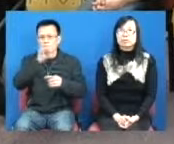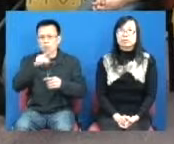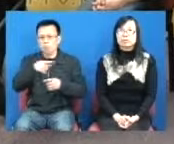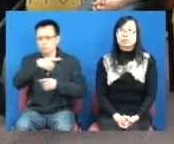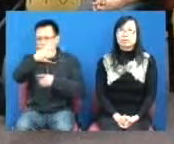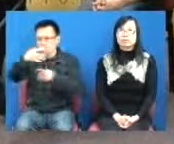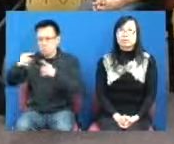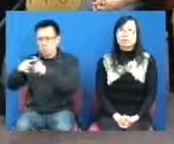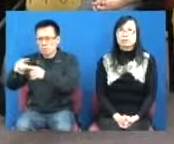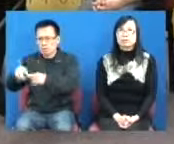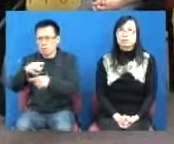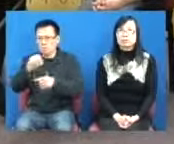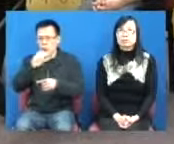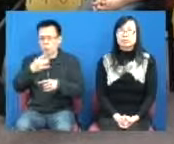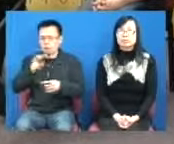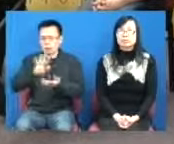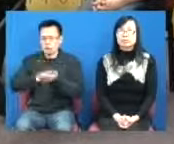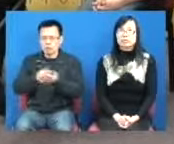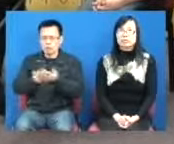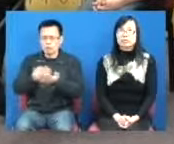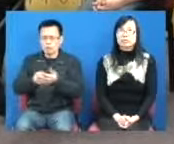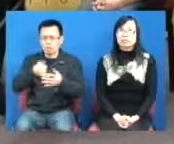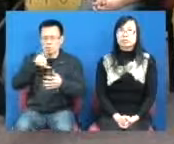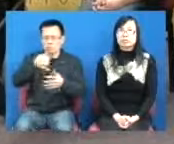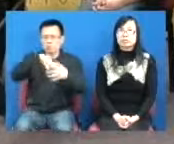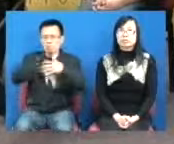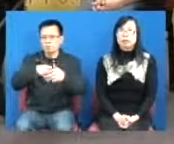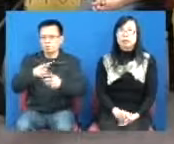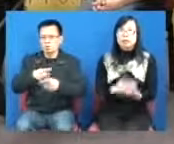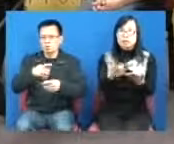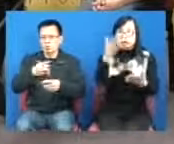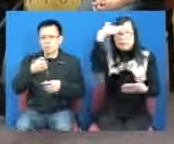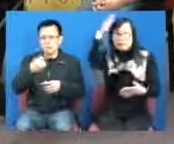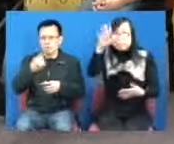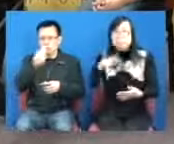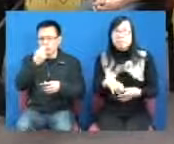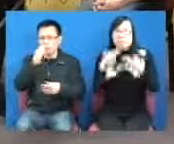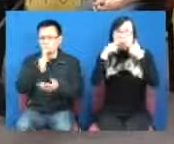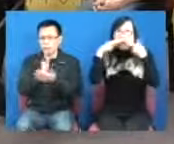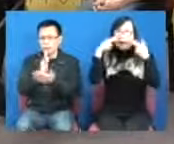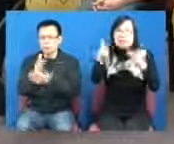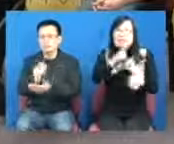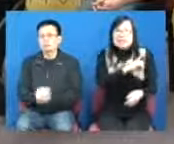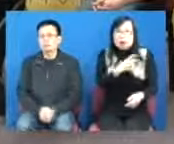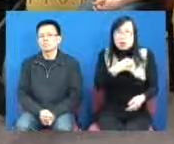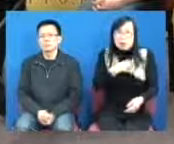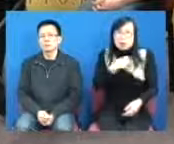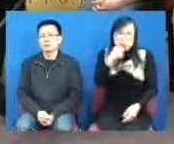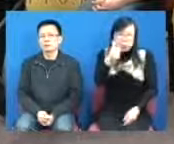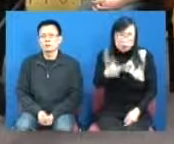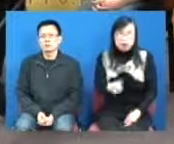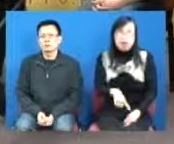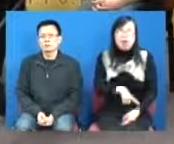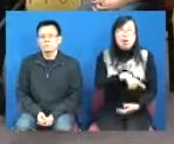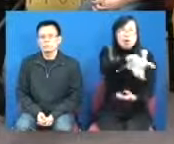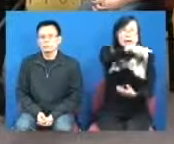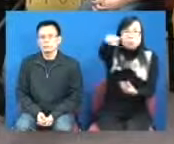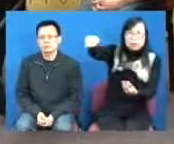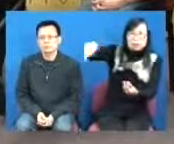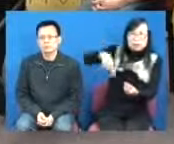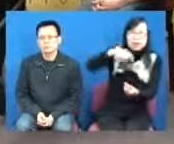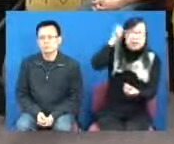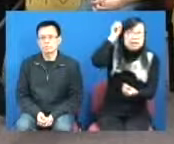想的但你進去的時候你又好像突然間所以你明白為什麼師長常常都自我感覺良好因為他周圍的人給